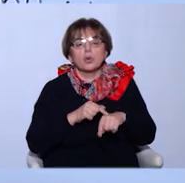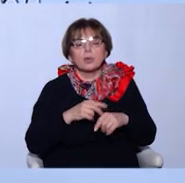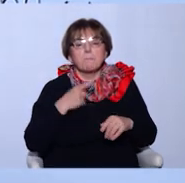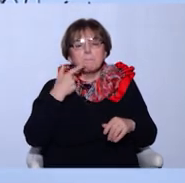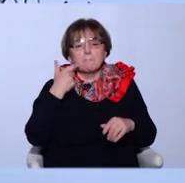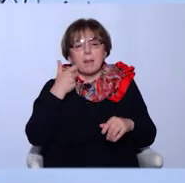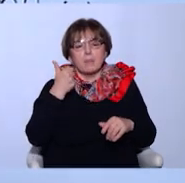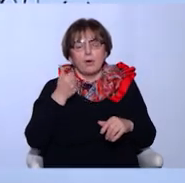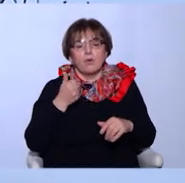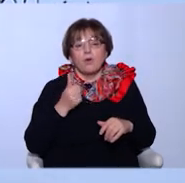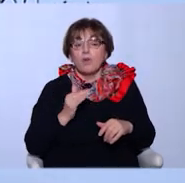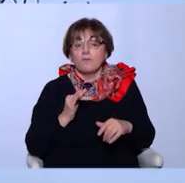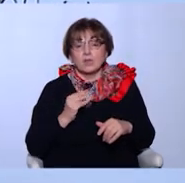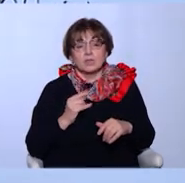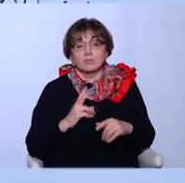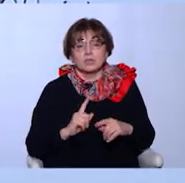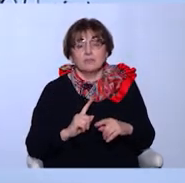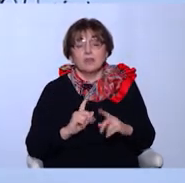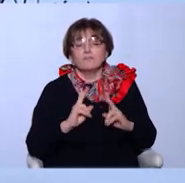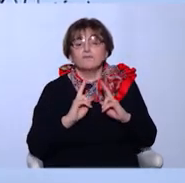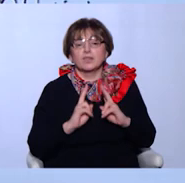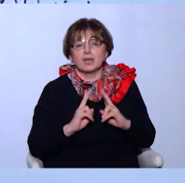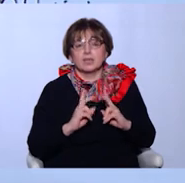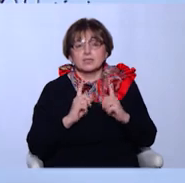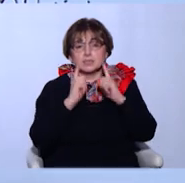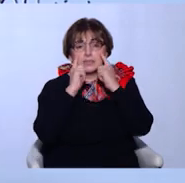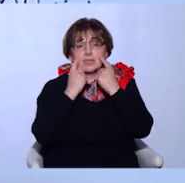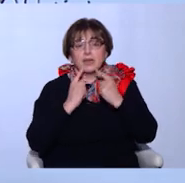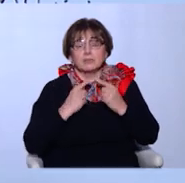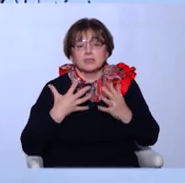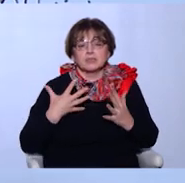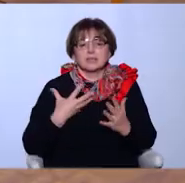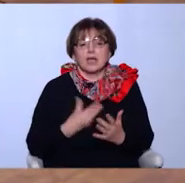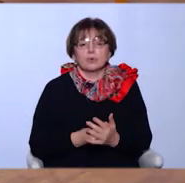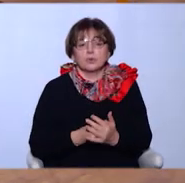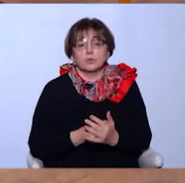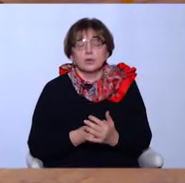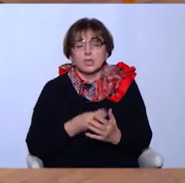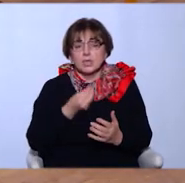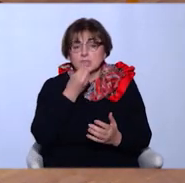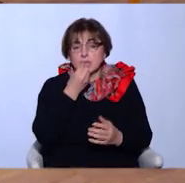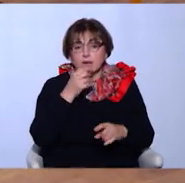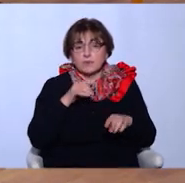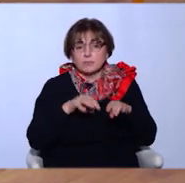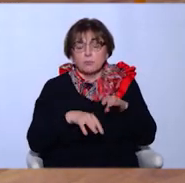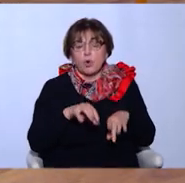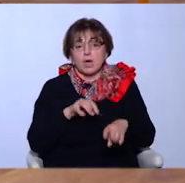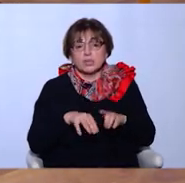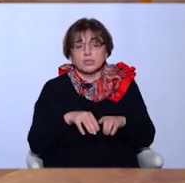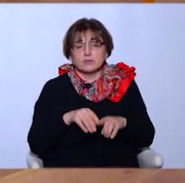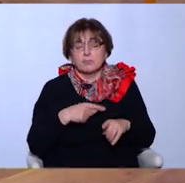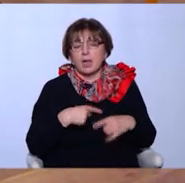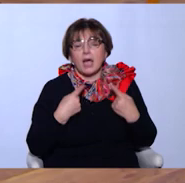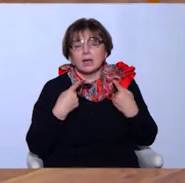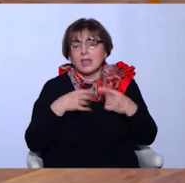ფაფაო. ვაჟაფშაველა, რომ ვიღაცის ცრემლით საკუთარ საკვებს მოხარშავს. მე მგონი